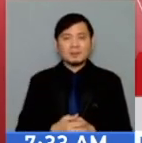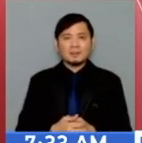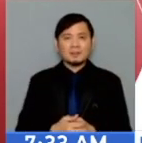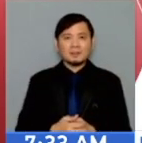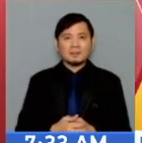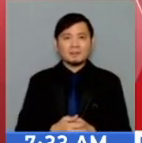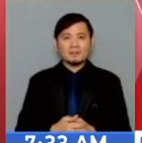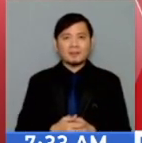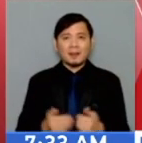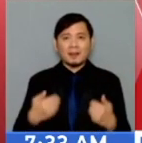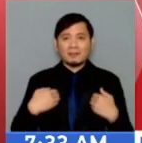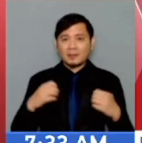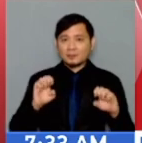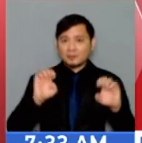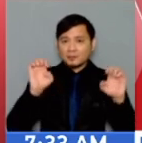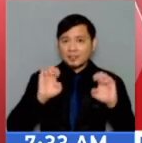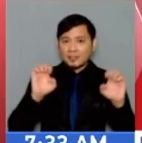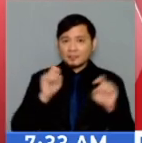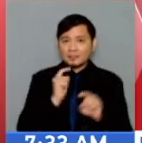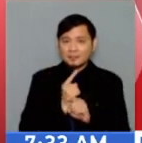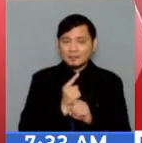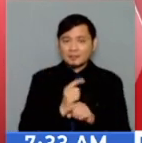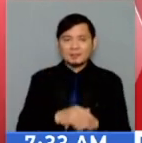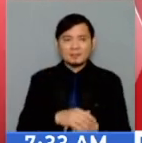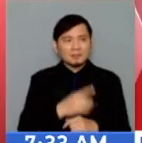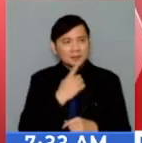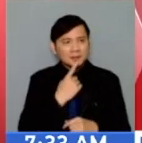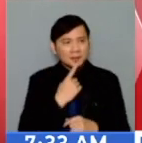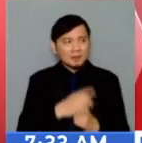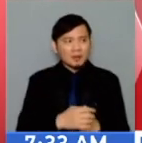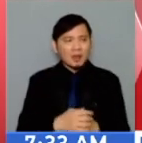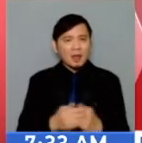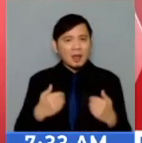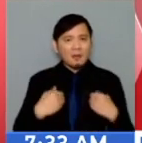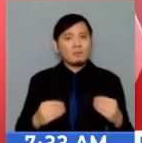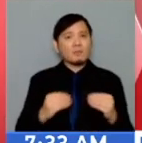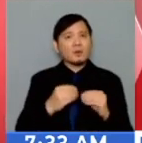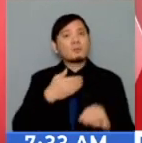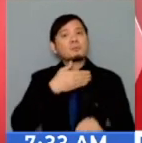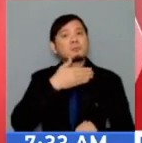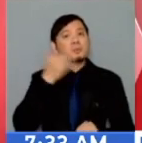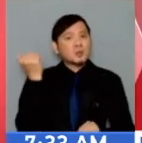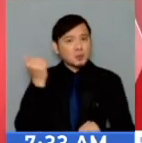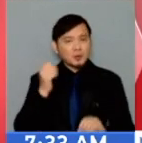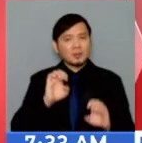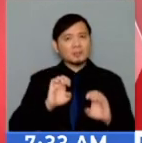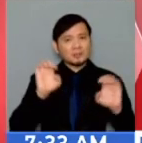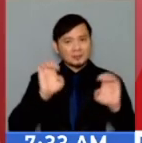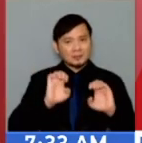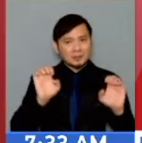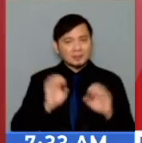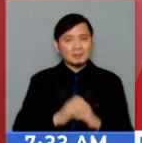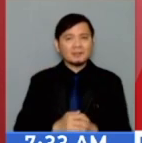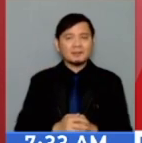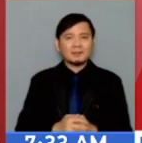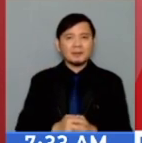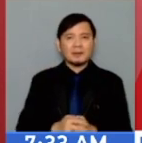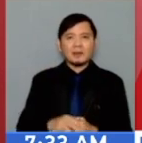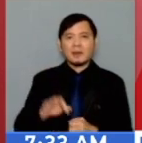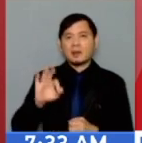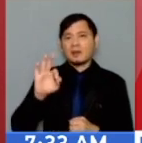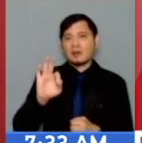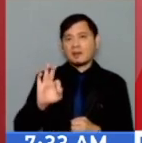mo? Tapos sabi niya, merong mas effective na exercise dyan. Alam mo, si FPJ, this was